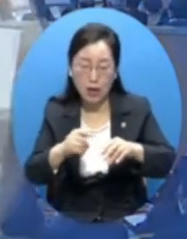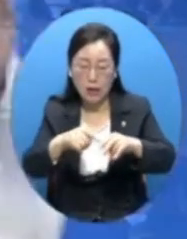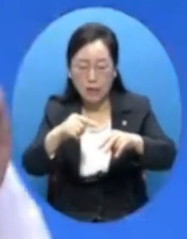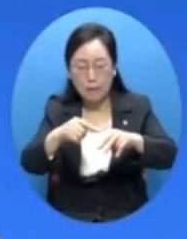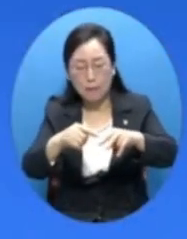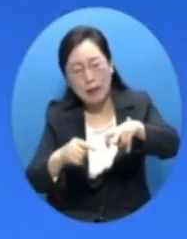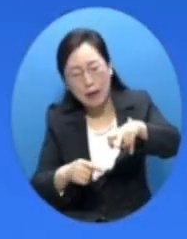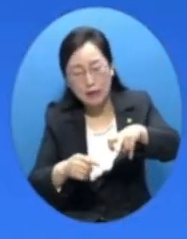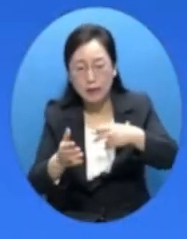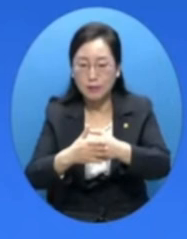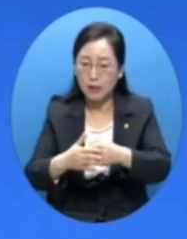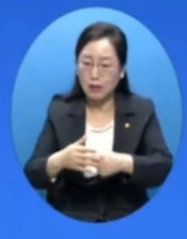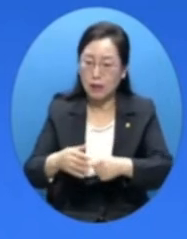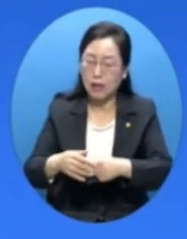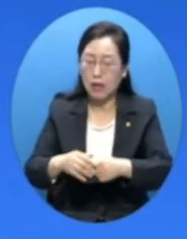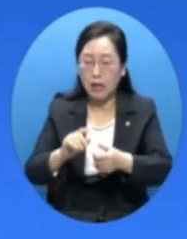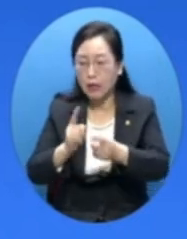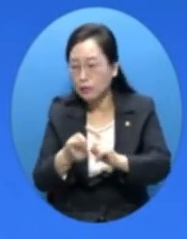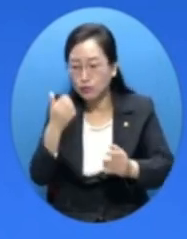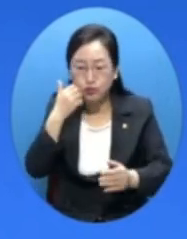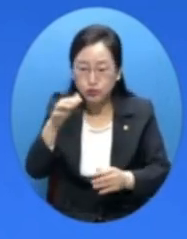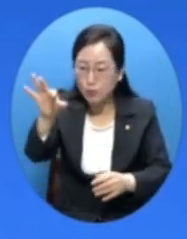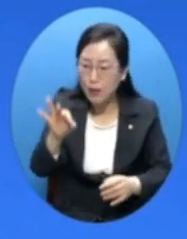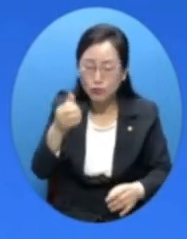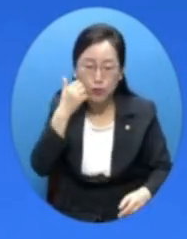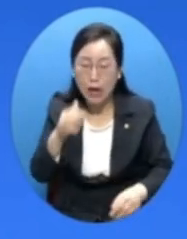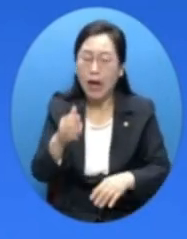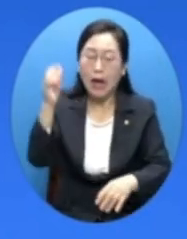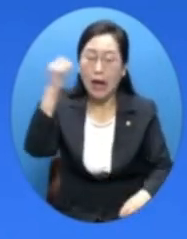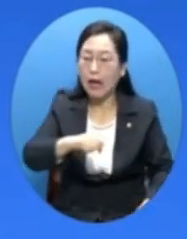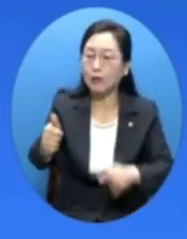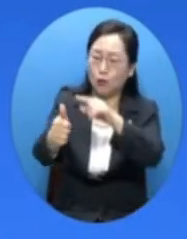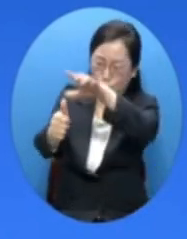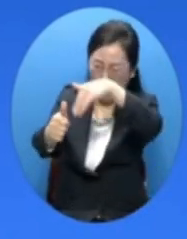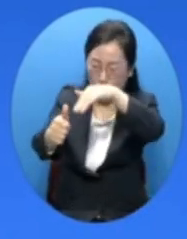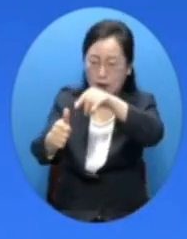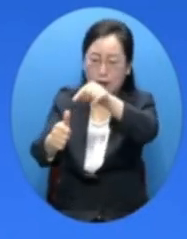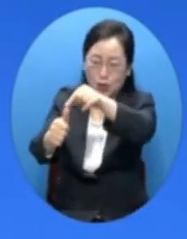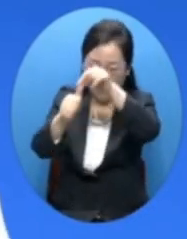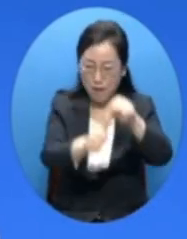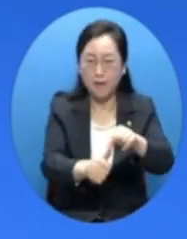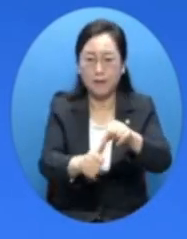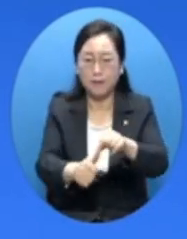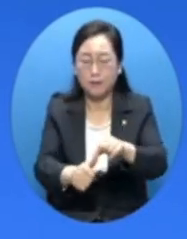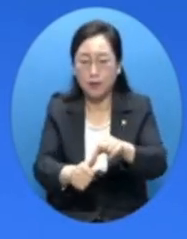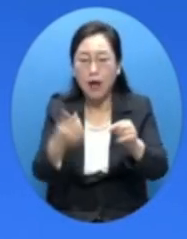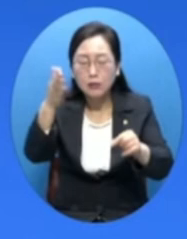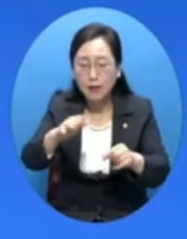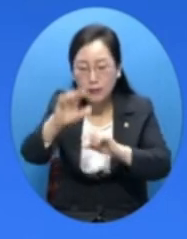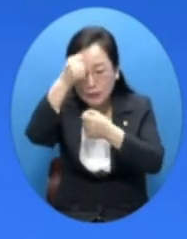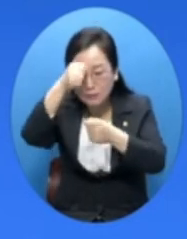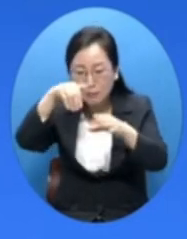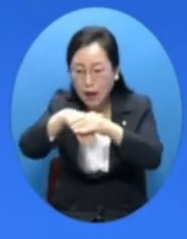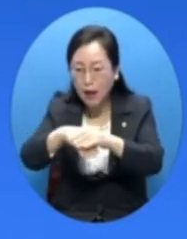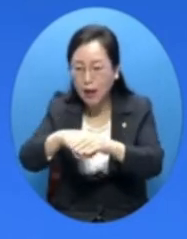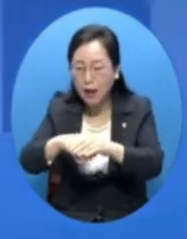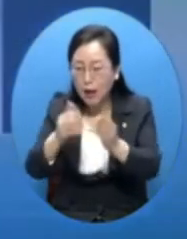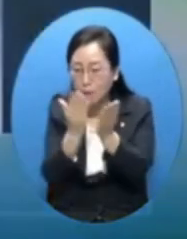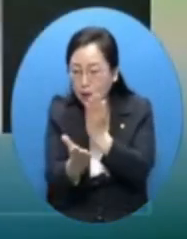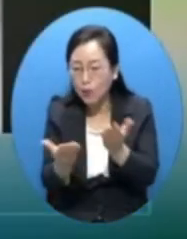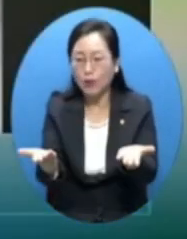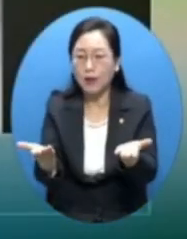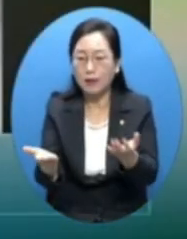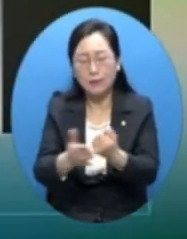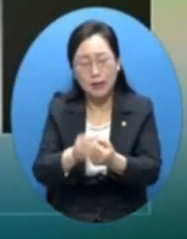네가 나가 뛰어라. 그래서 대체 선수로 뛰게 되었는데 발이 커가고 맞는 신발이 없어요. 그래갖고 맨발로